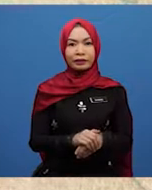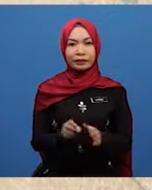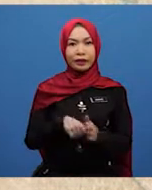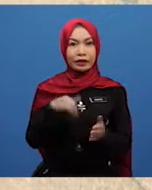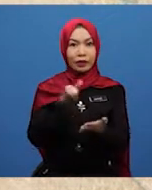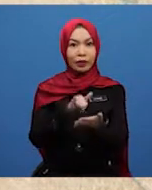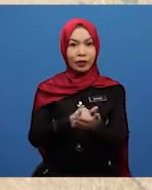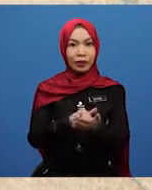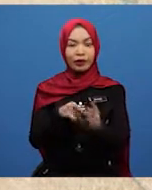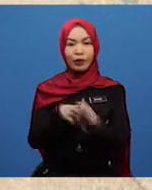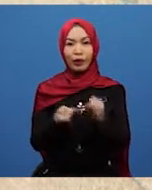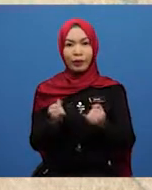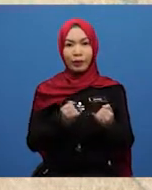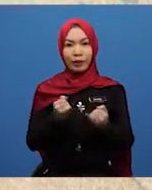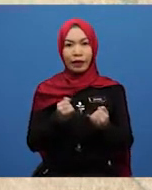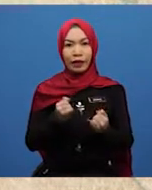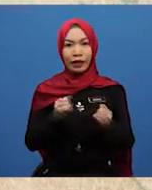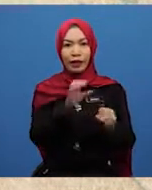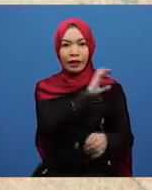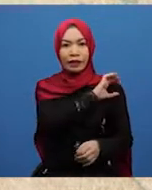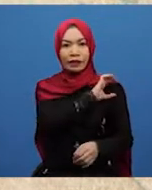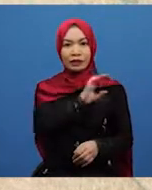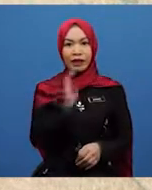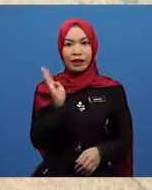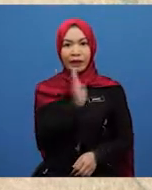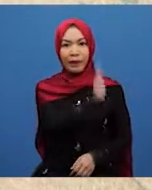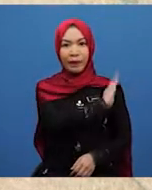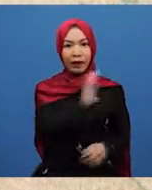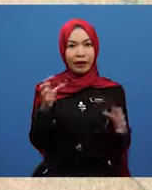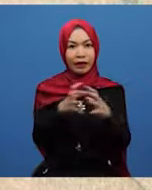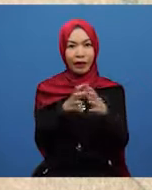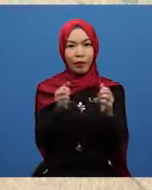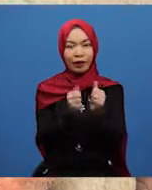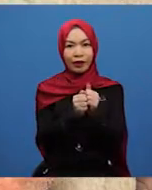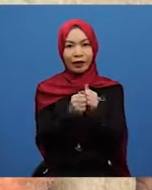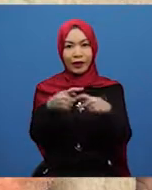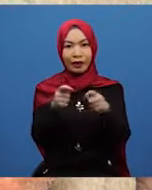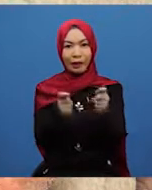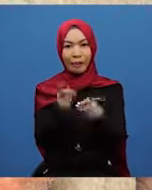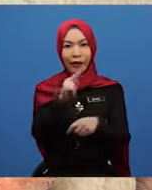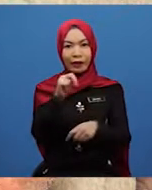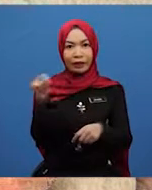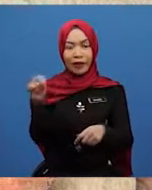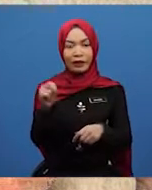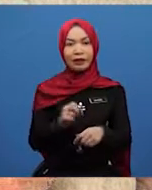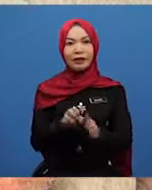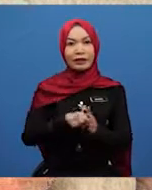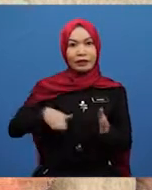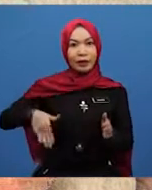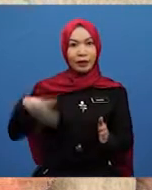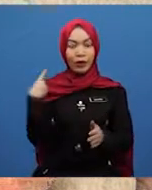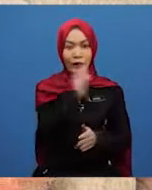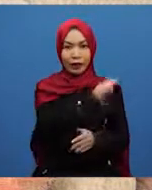diperkenalkan turut digabungkan bersama-sama dengan tetap Iran tempatan sebelum kita teruskan